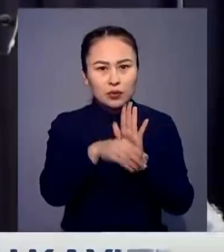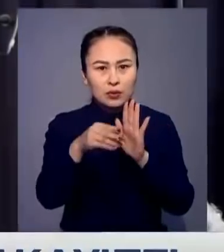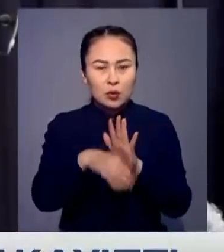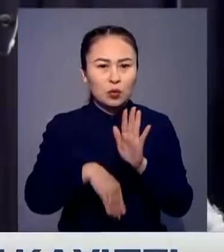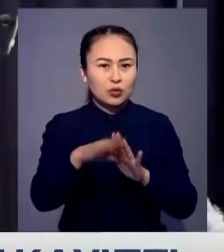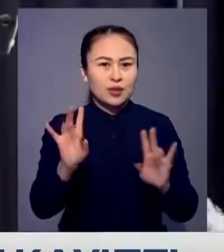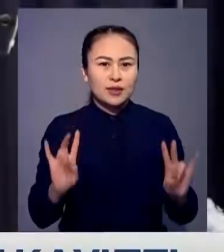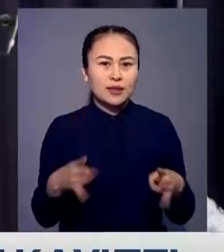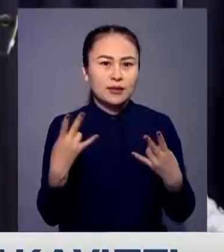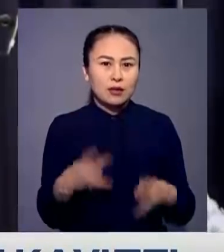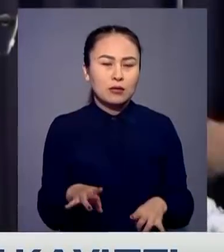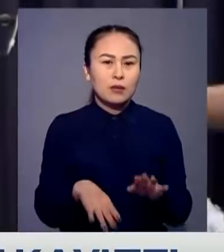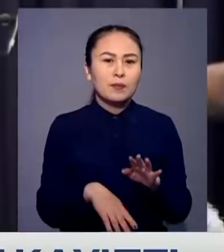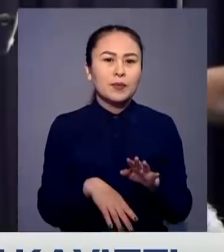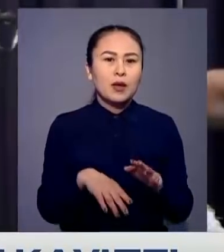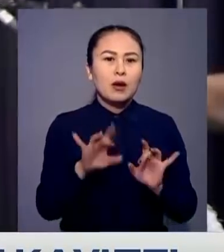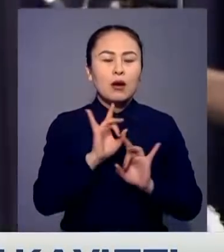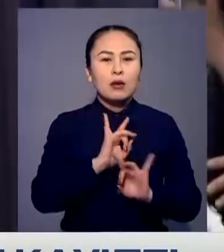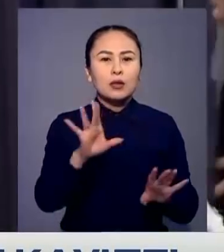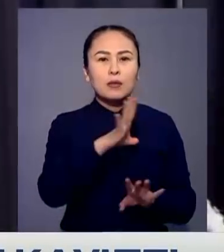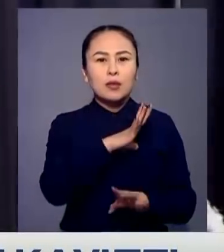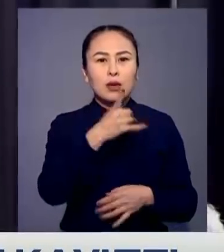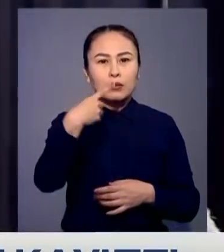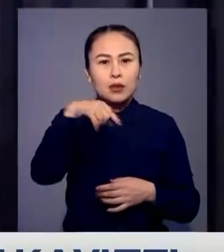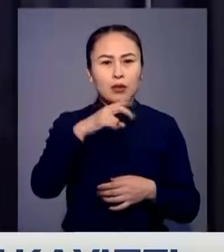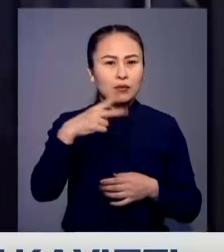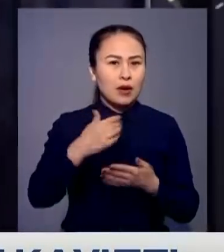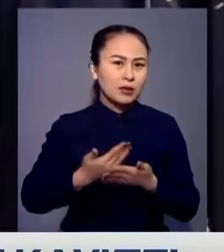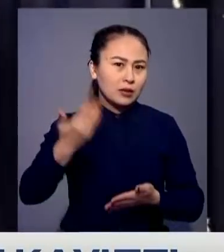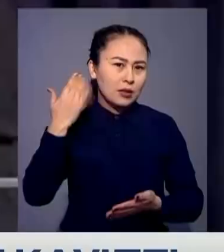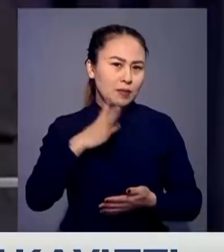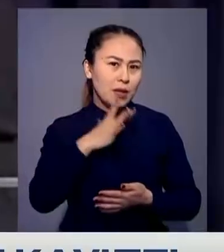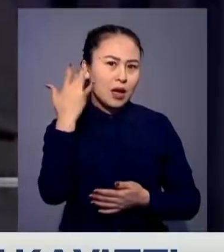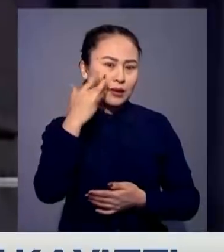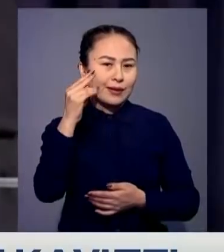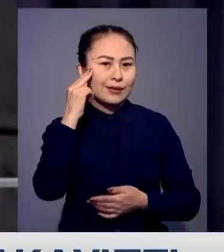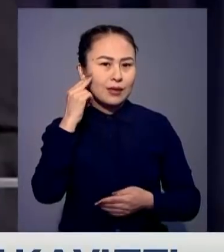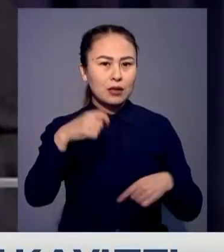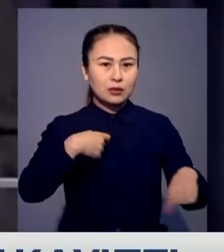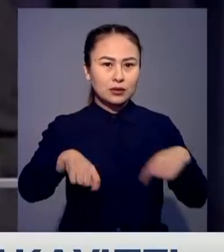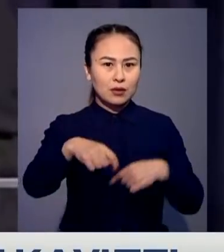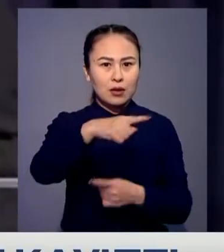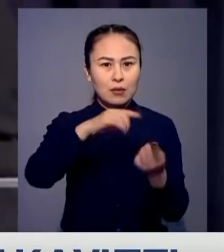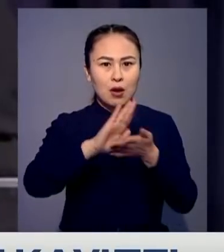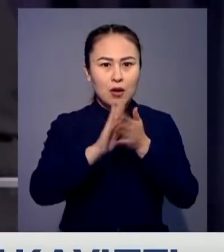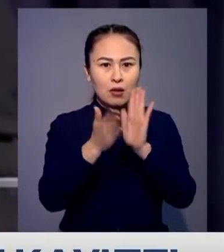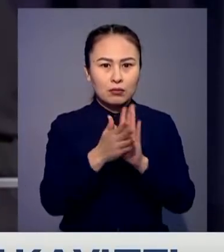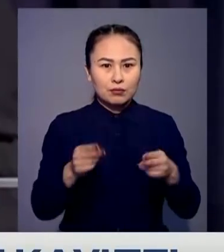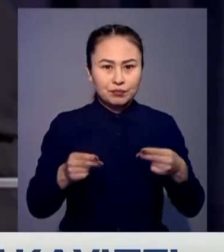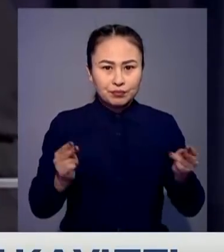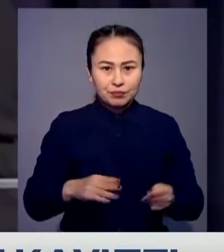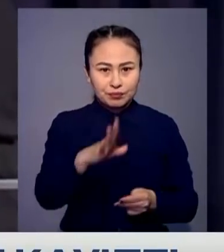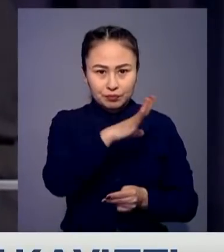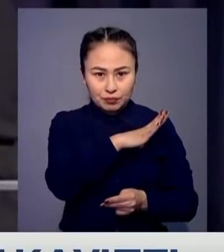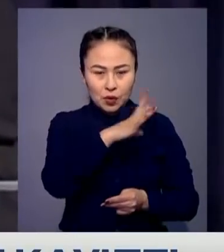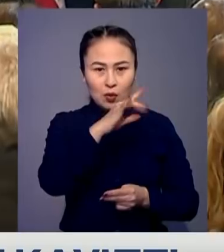басымдылығын жояды. Айта кетейік, бірер апта бұрын АқШ пен Қытай сауда келісімінің алғашқы бөлігіне қол қойған еді. Осылайша қос мемлекет екіжақты